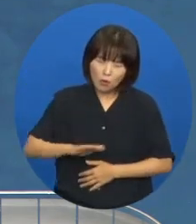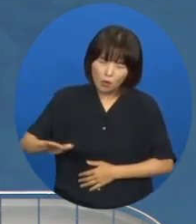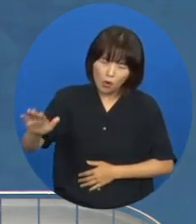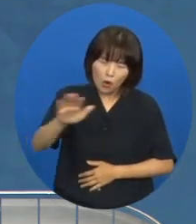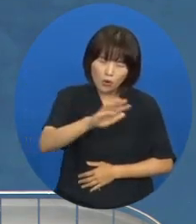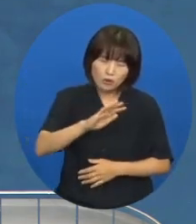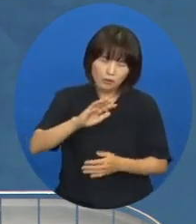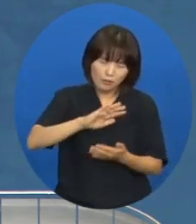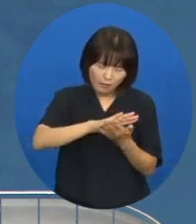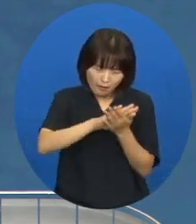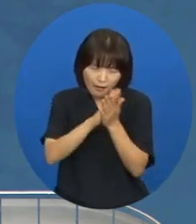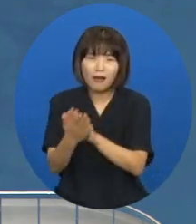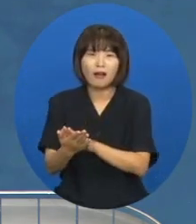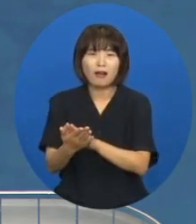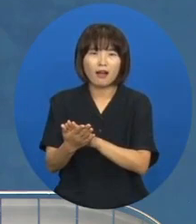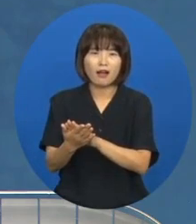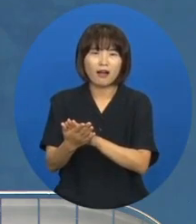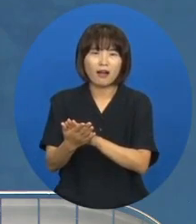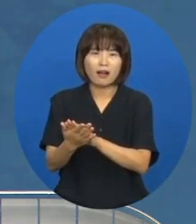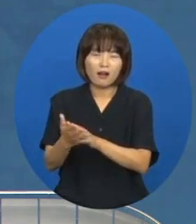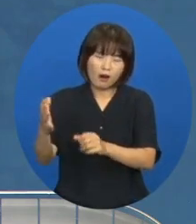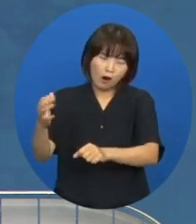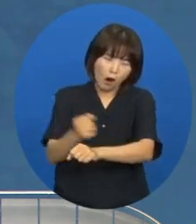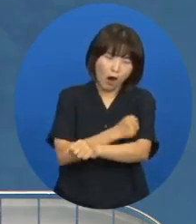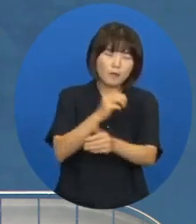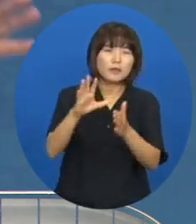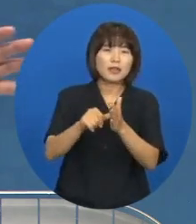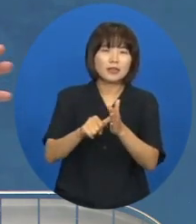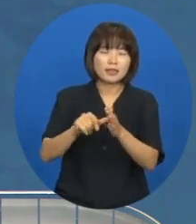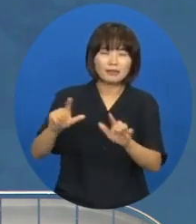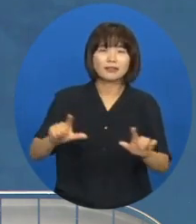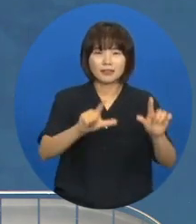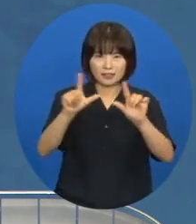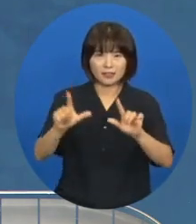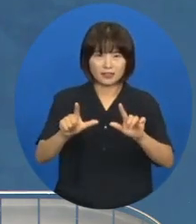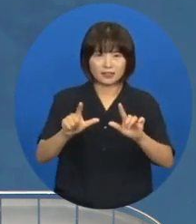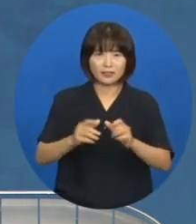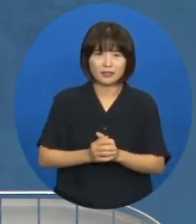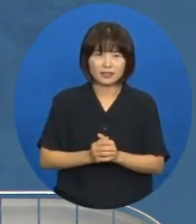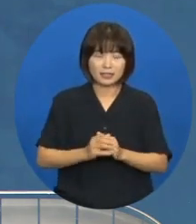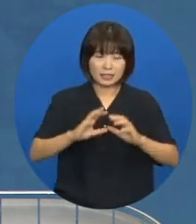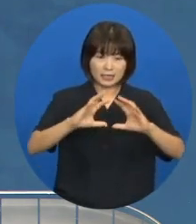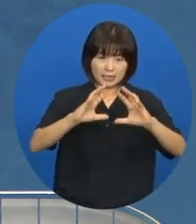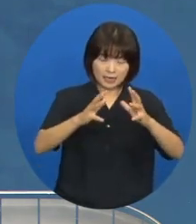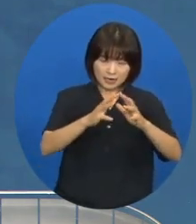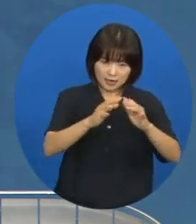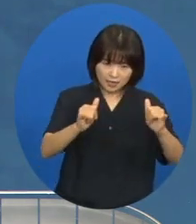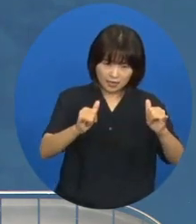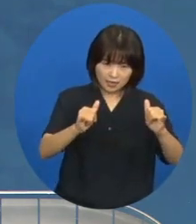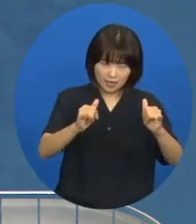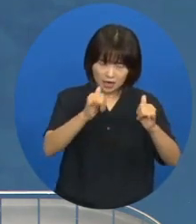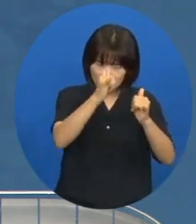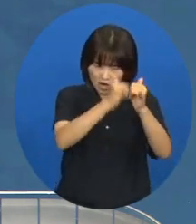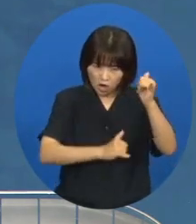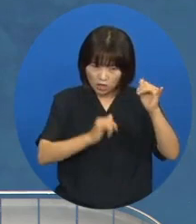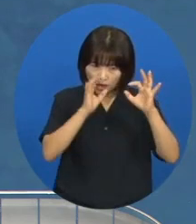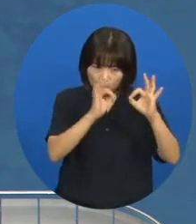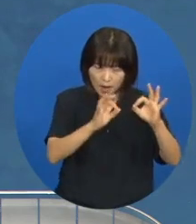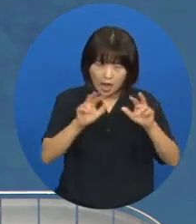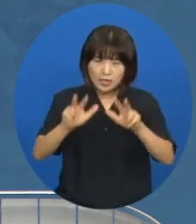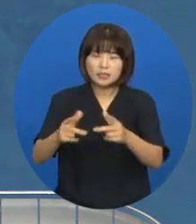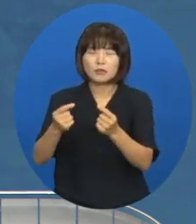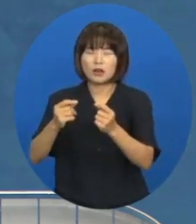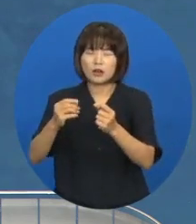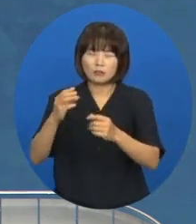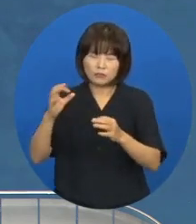달라지는 엄청난 시대에 우리가 지금 살고 있어요. 인류 역사상 지금처럼 놀라운 성령의